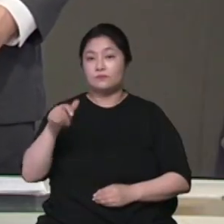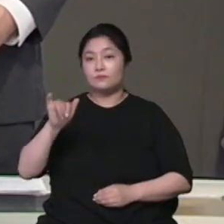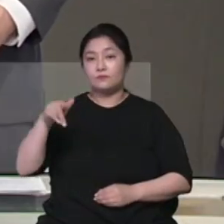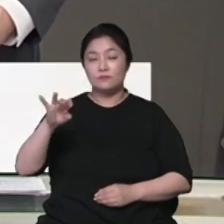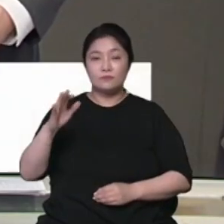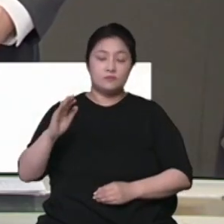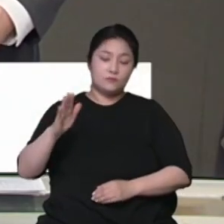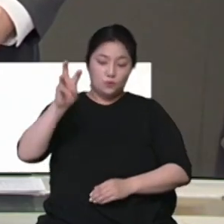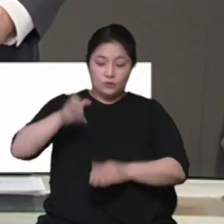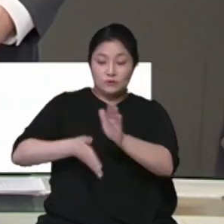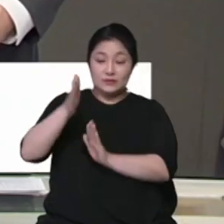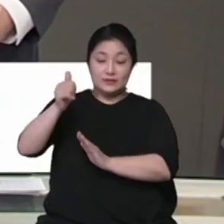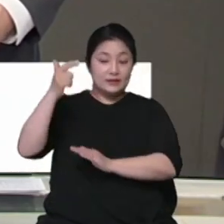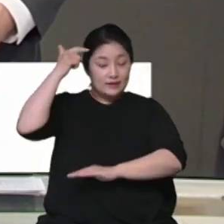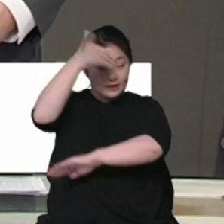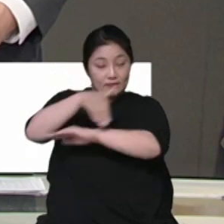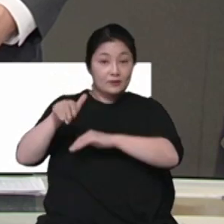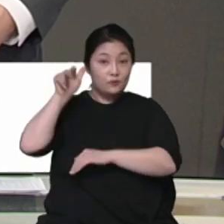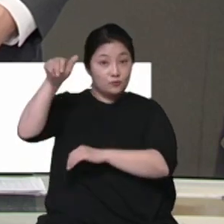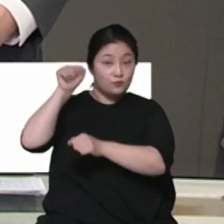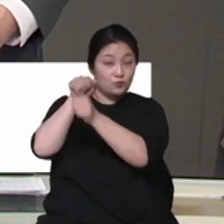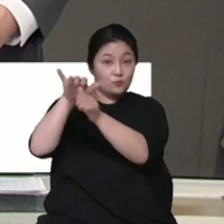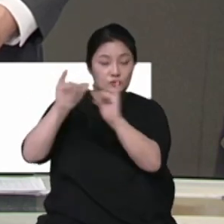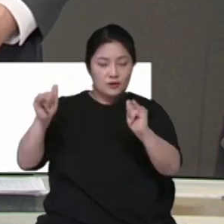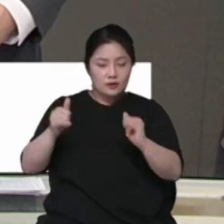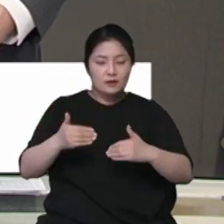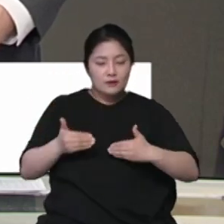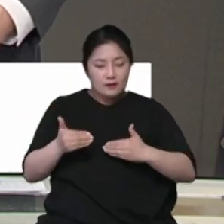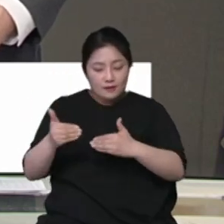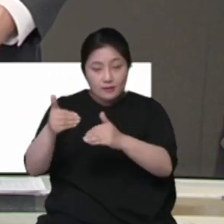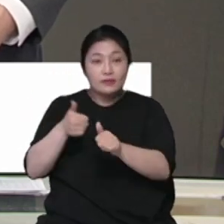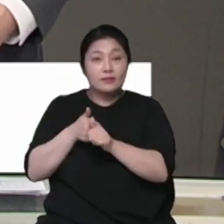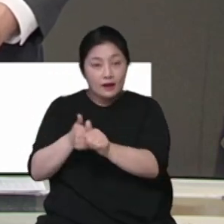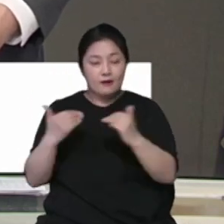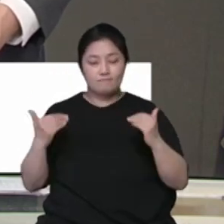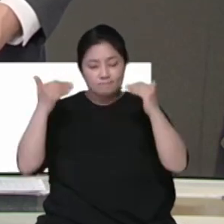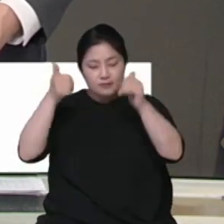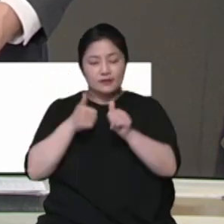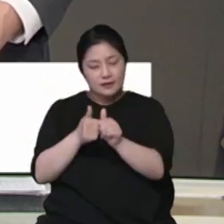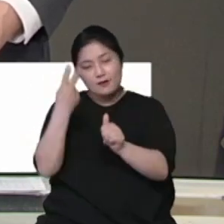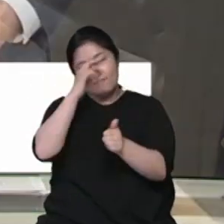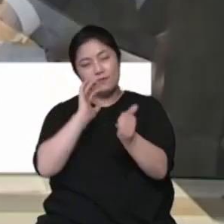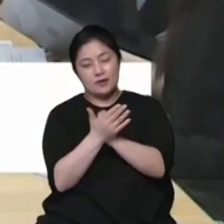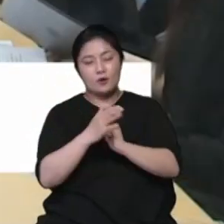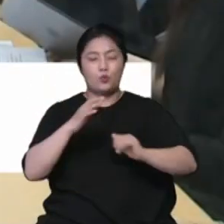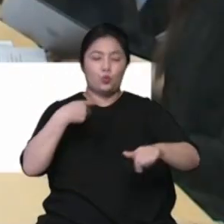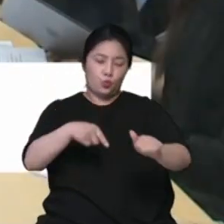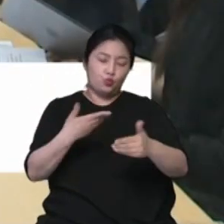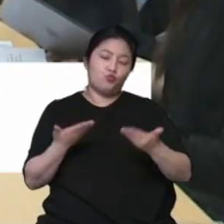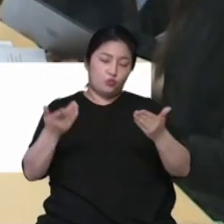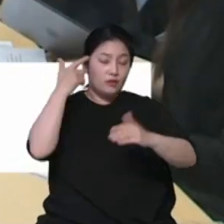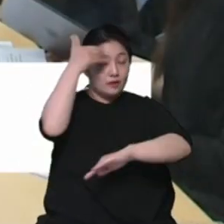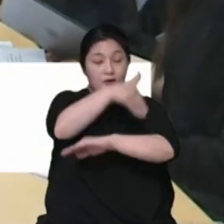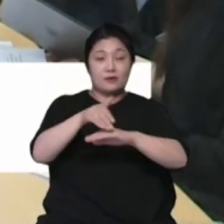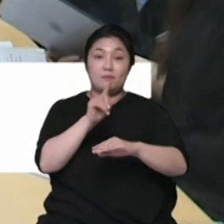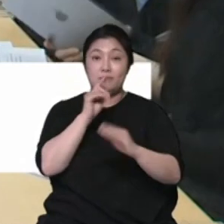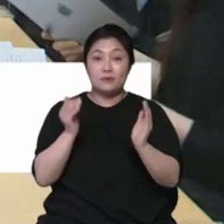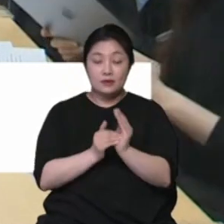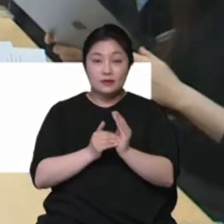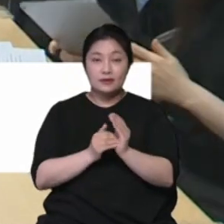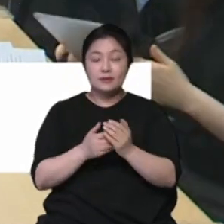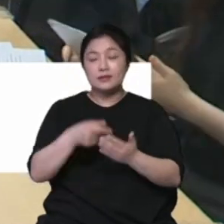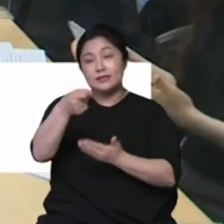강기정 광주광역시장 예비후보가 성장 단계에 맞는 보육과 교육을 제공하겠다고 공약했습니다. 강기정 예비후보는